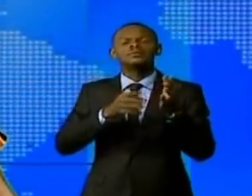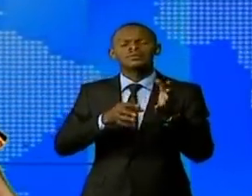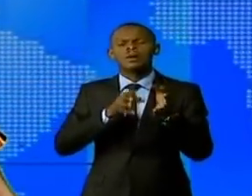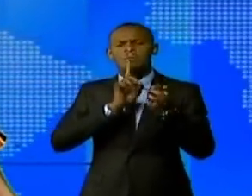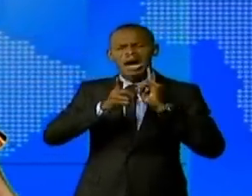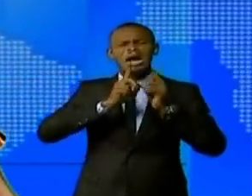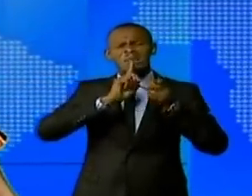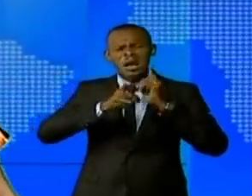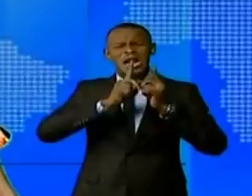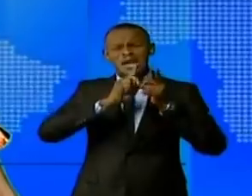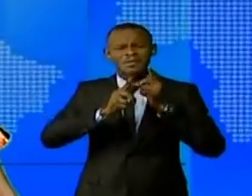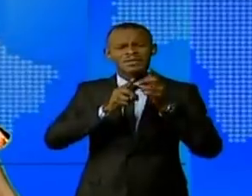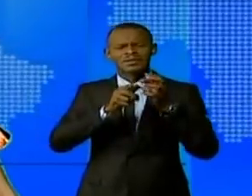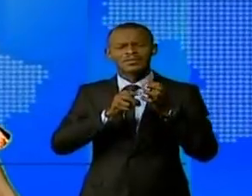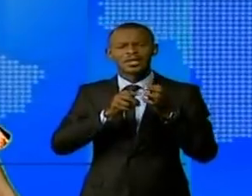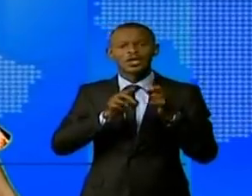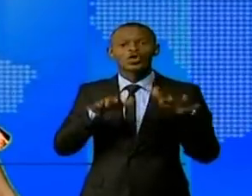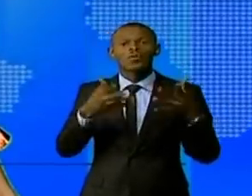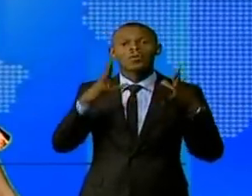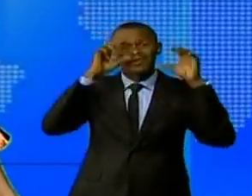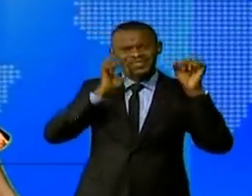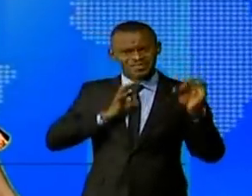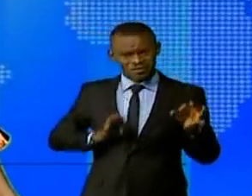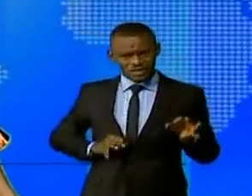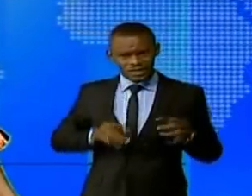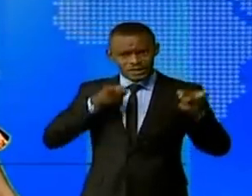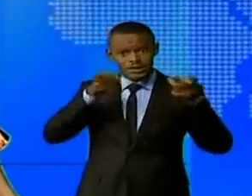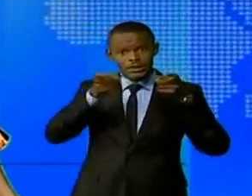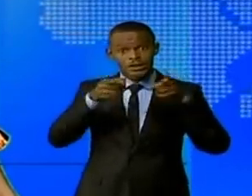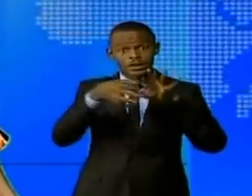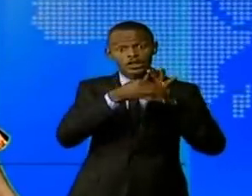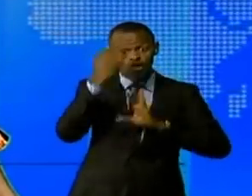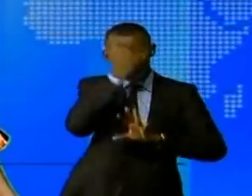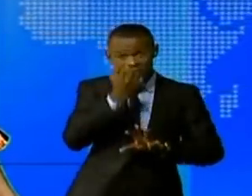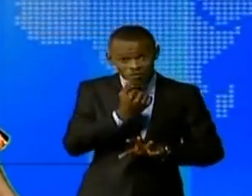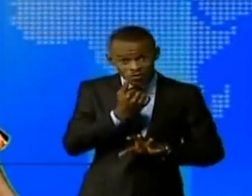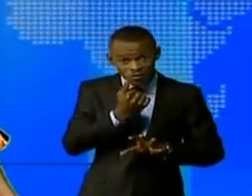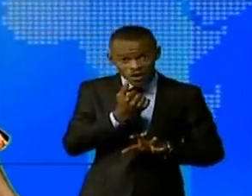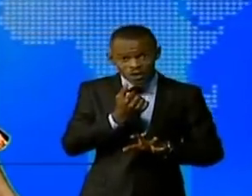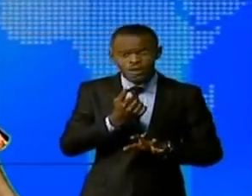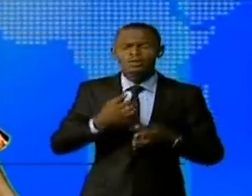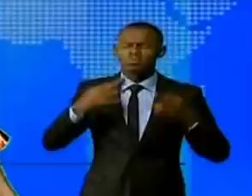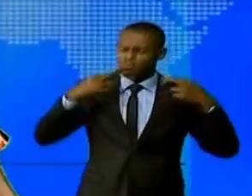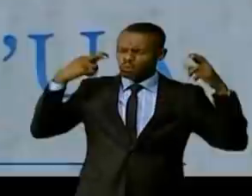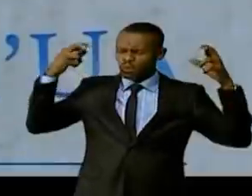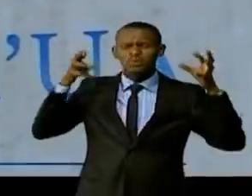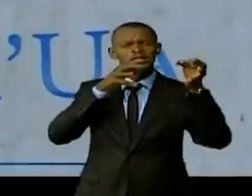Il a présenté l'album au président de la République hier à la Cité de l'Union africaine.